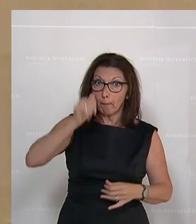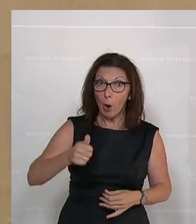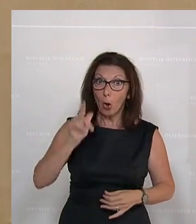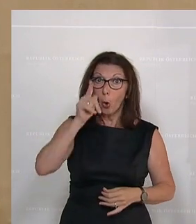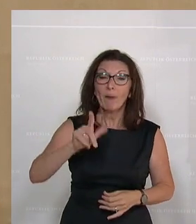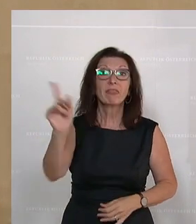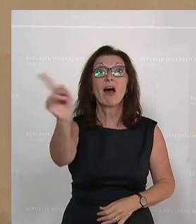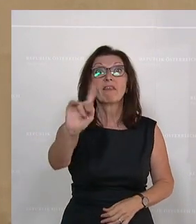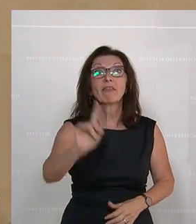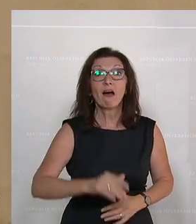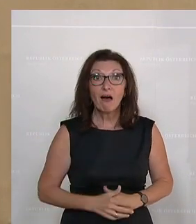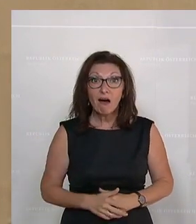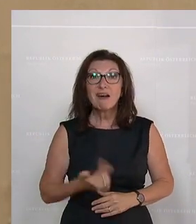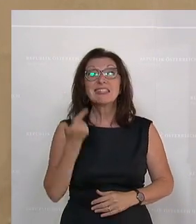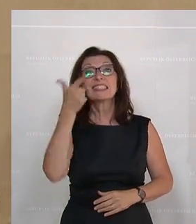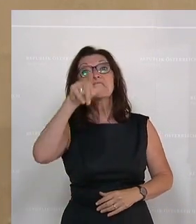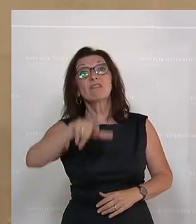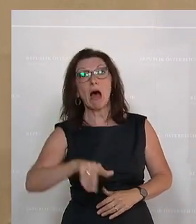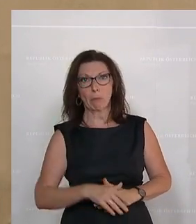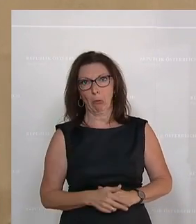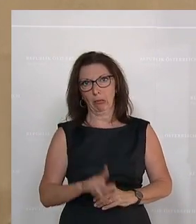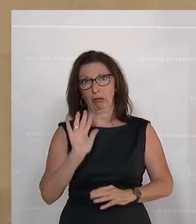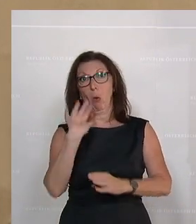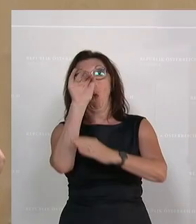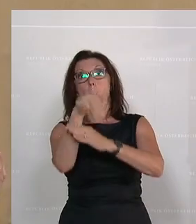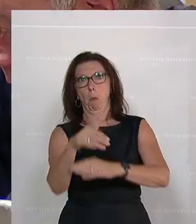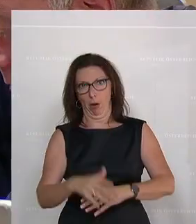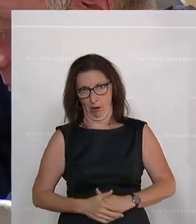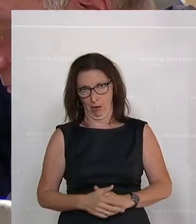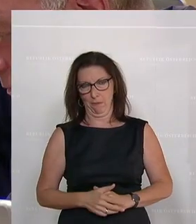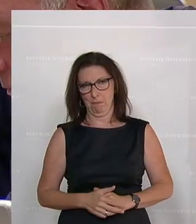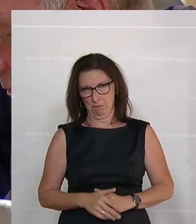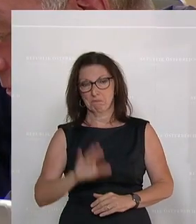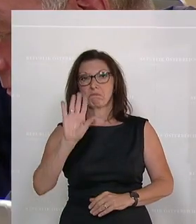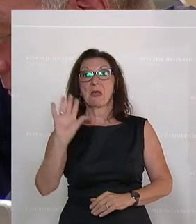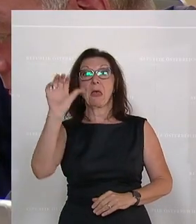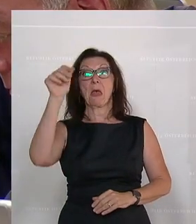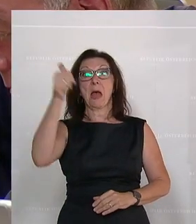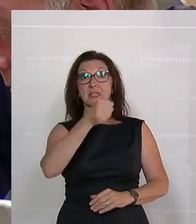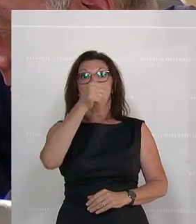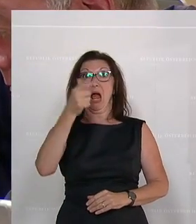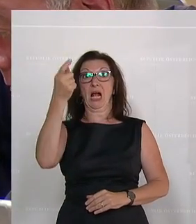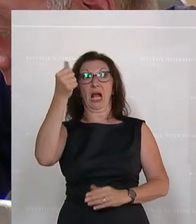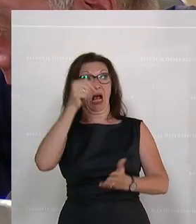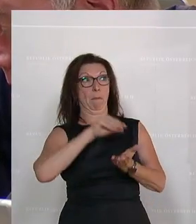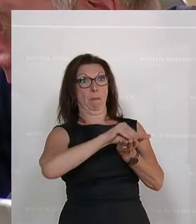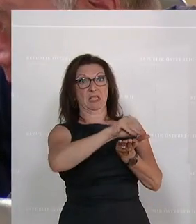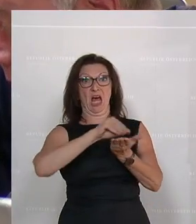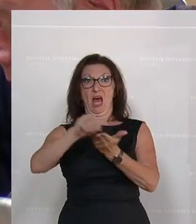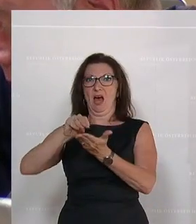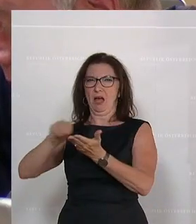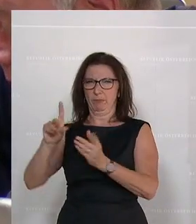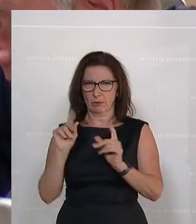in zwei monaten bisher mehr als zwei monaten da wird das erste geld ausbezahlt das ist die zusätzliche